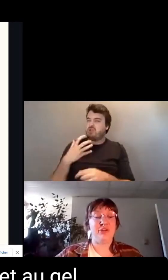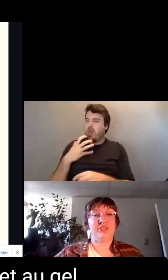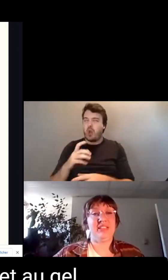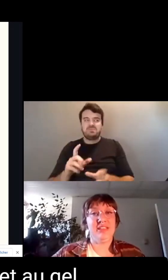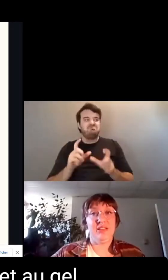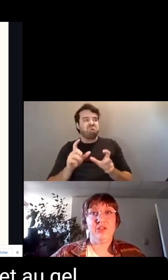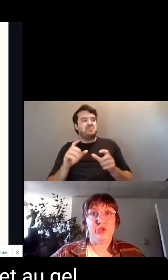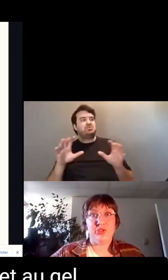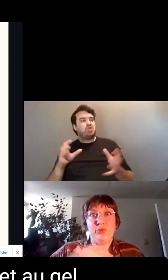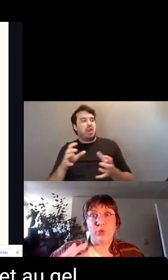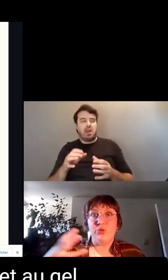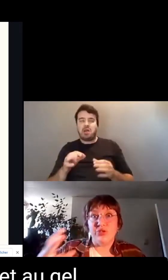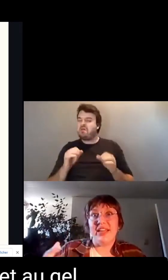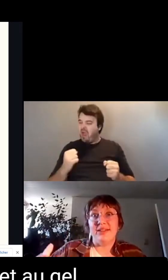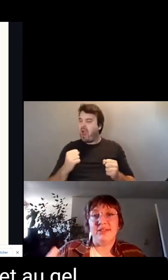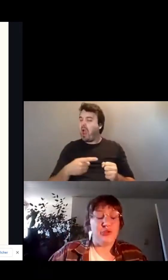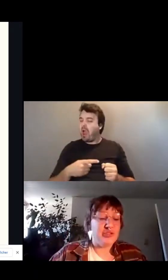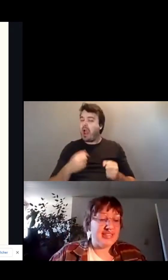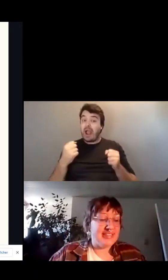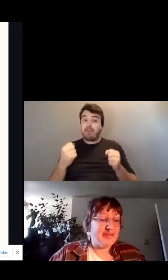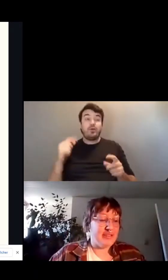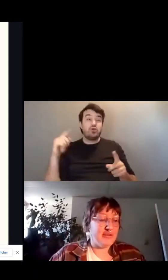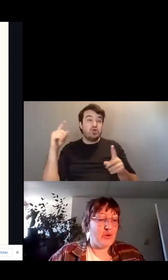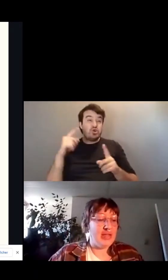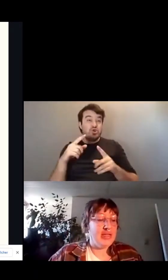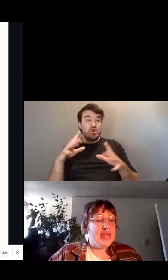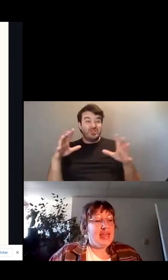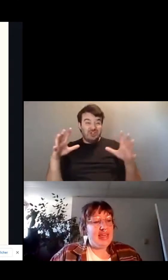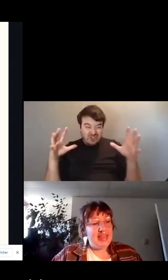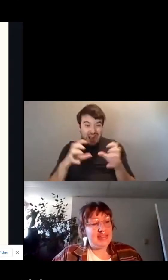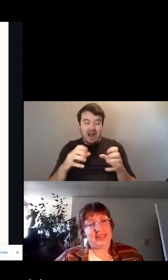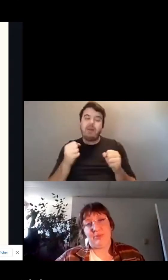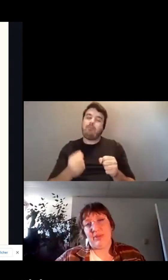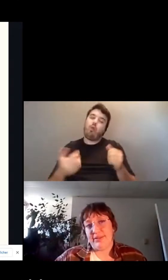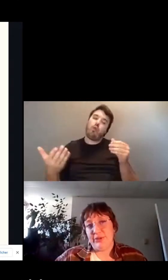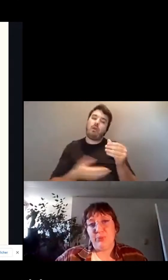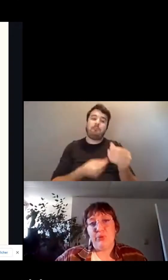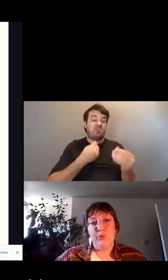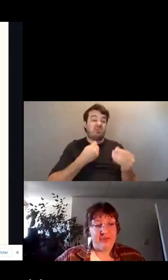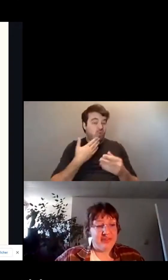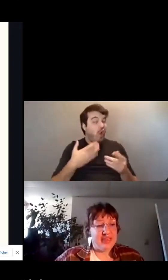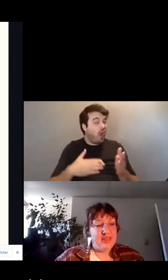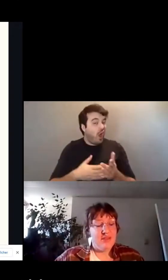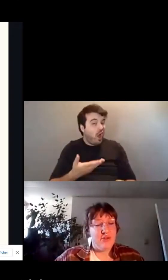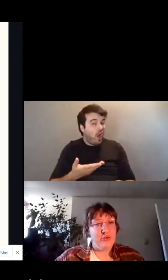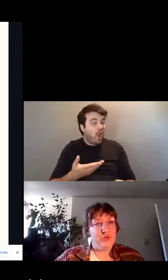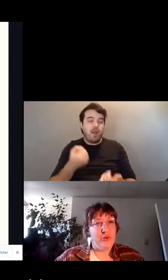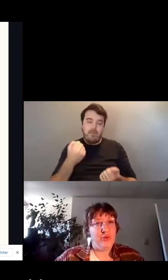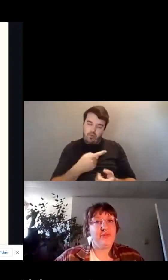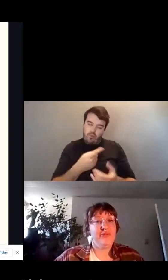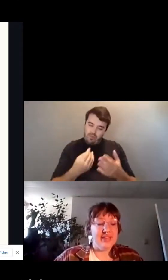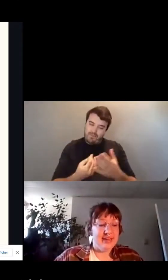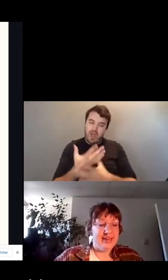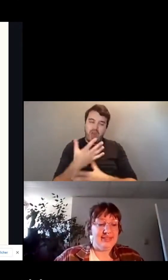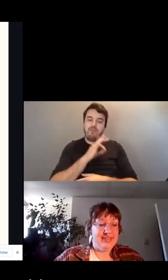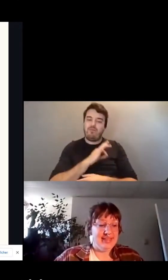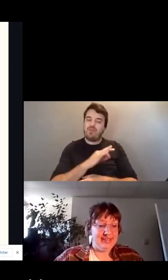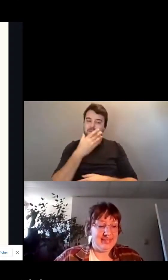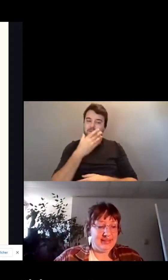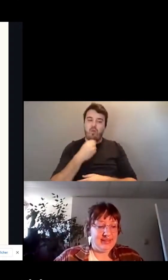même récolter jusqu'au gel, là, jusqu'à ce qu'il fasse froid. Et cette plante-là peut profiter d'un